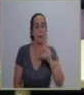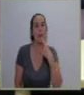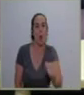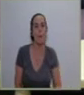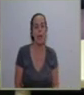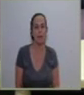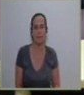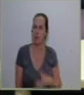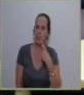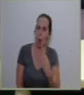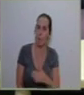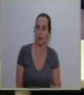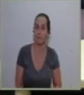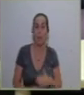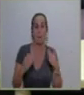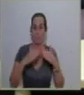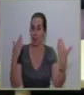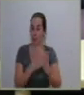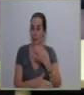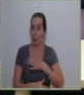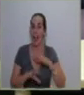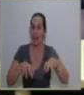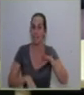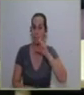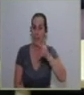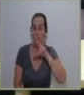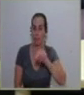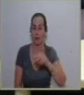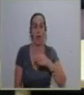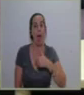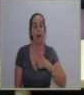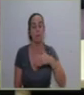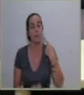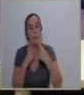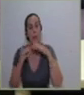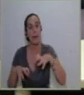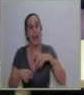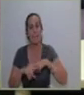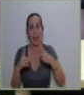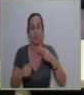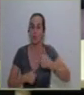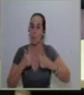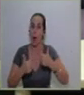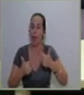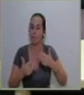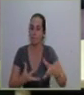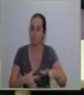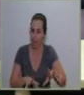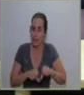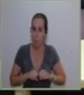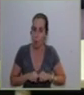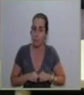זה? מה זה אומר? אוקיי, בפינה החדשה שלנו כלבים מדברים. אני יוצא כל פעם לדבר עם כלב אחר שמועמד לאימוץ ואפשר לאמץ